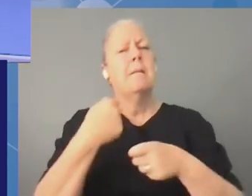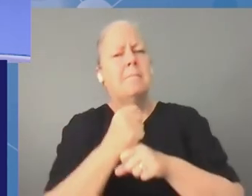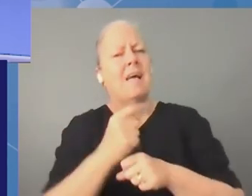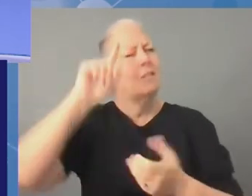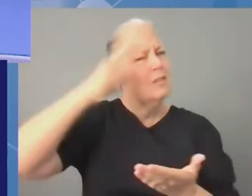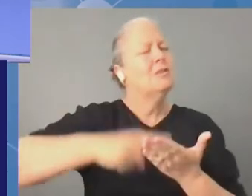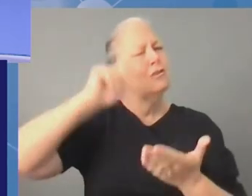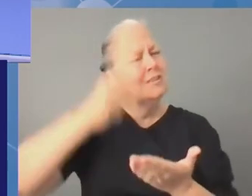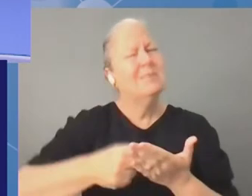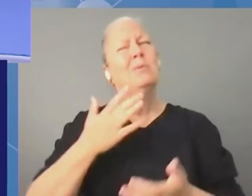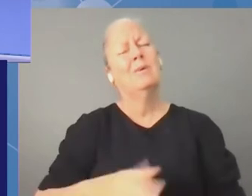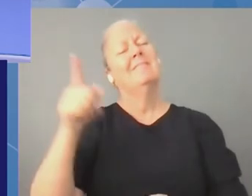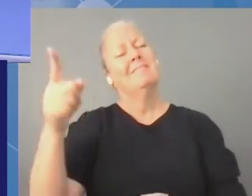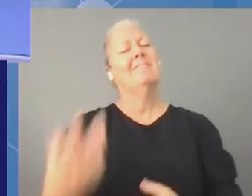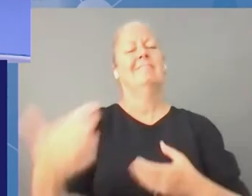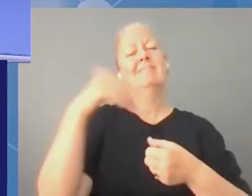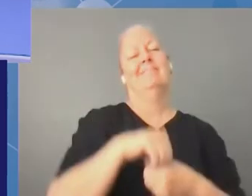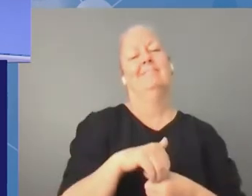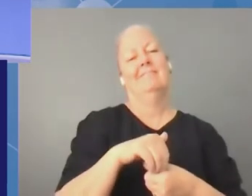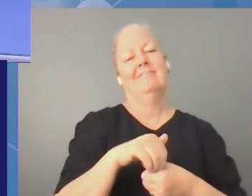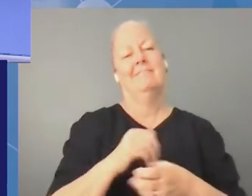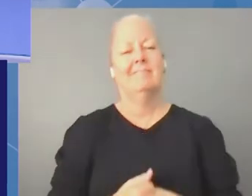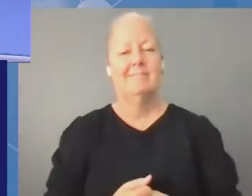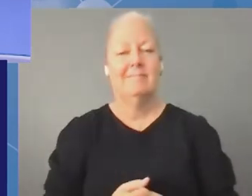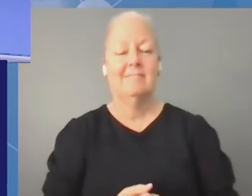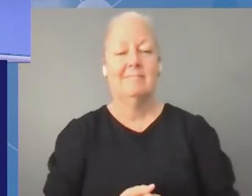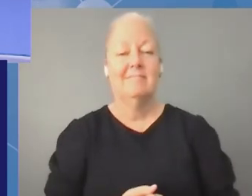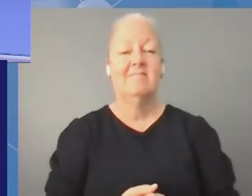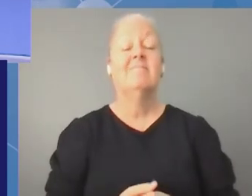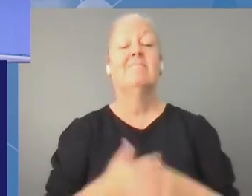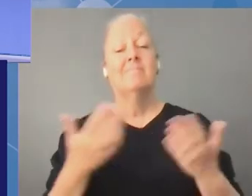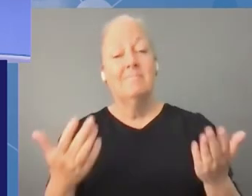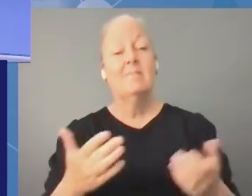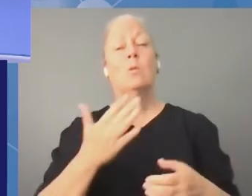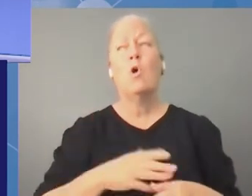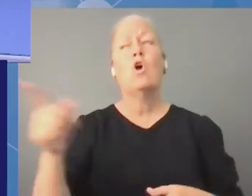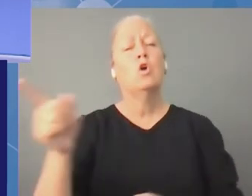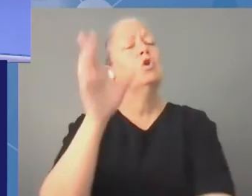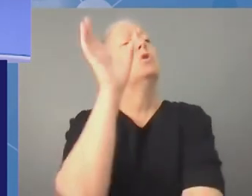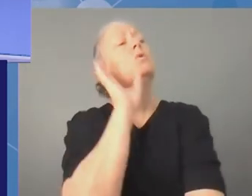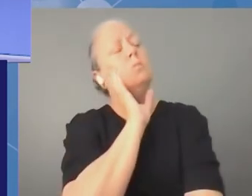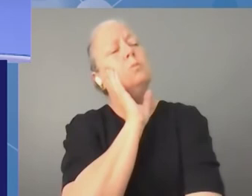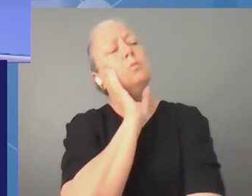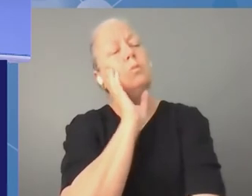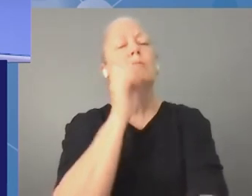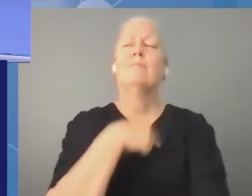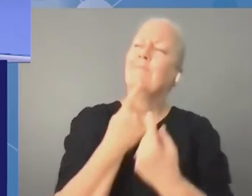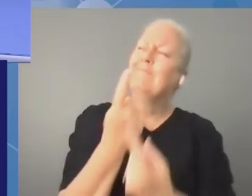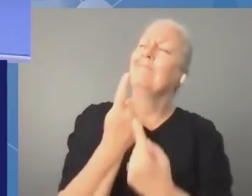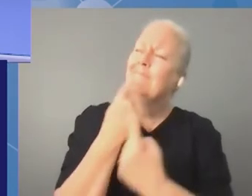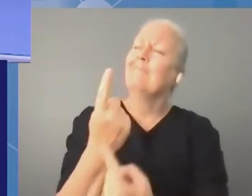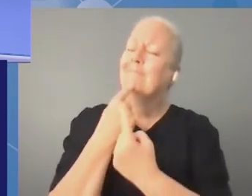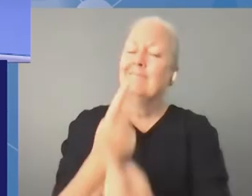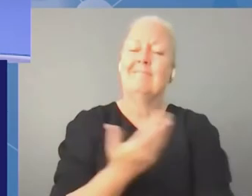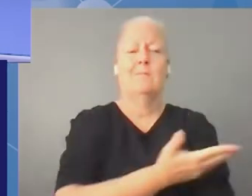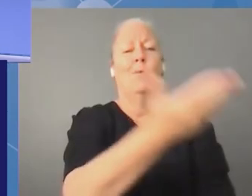和公认，这些信息应该传达给他们的吧。这样的是在全世界可以互